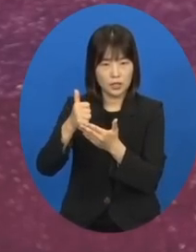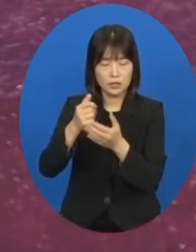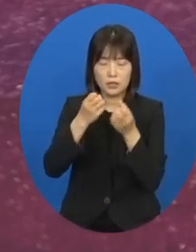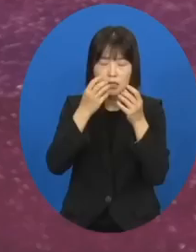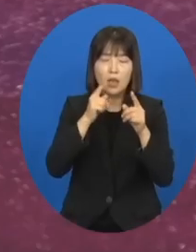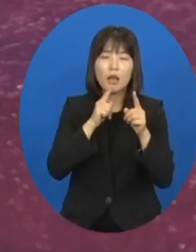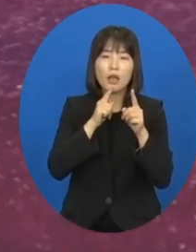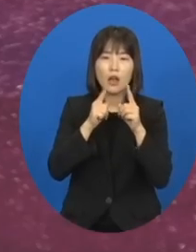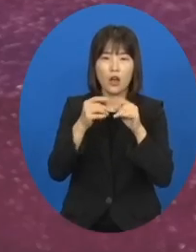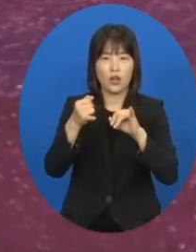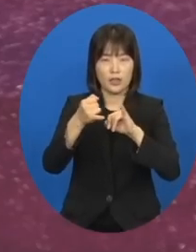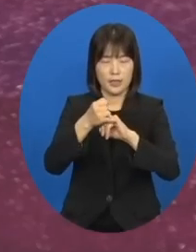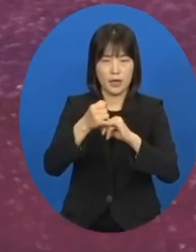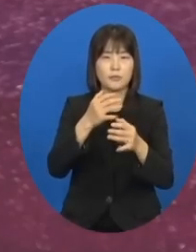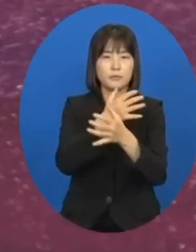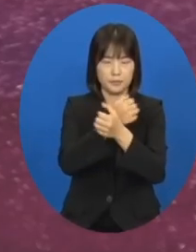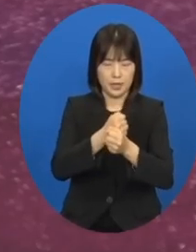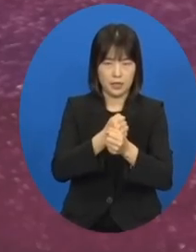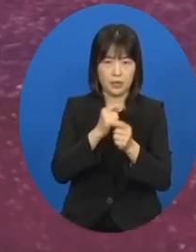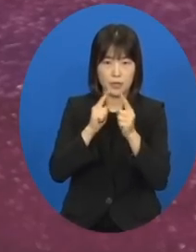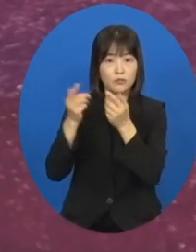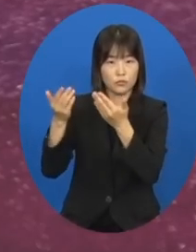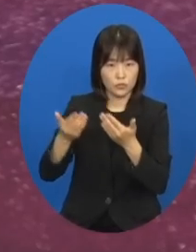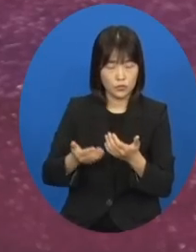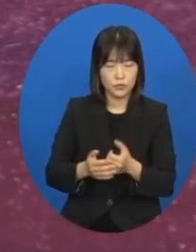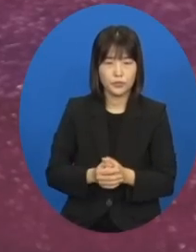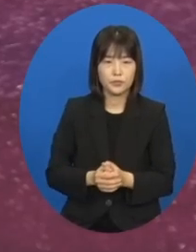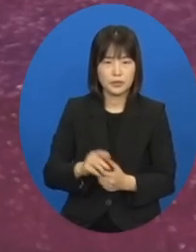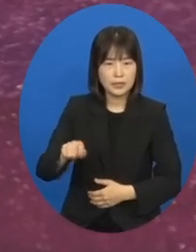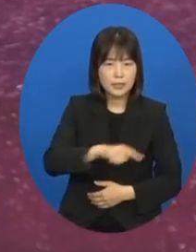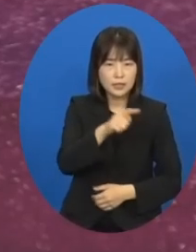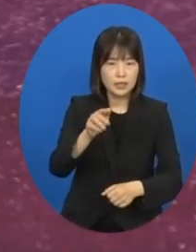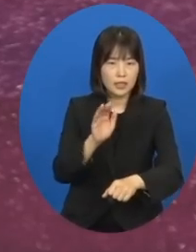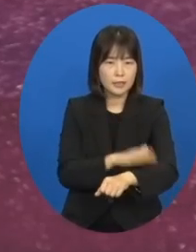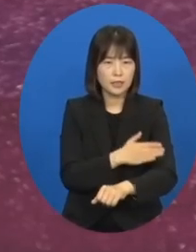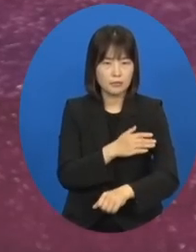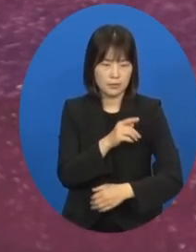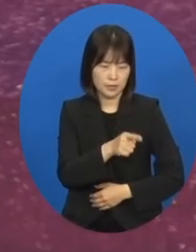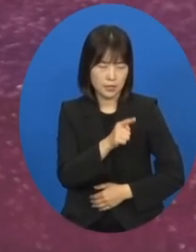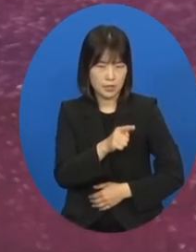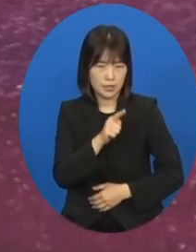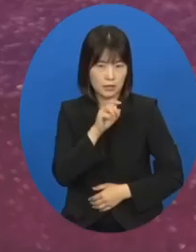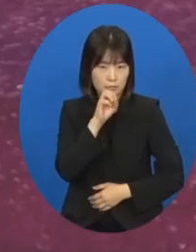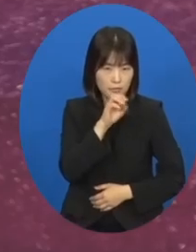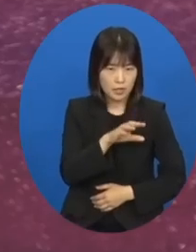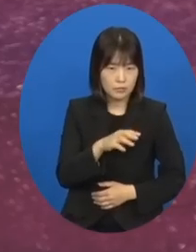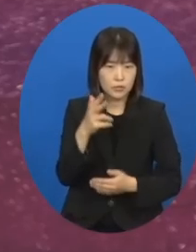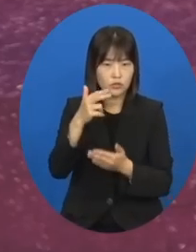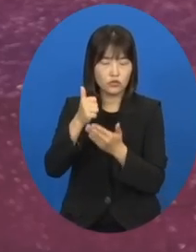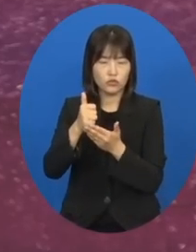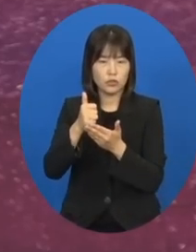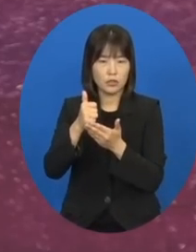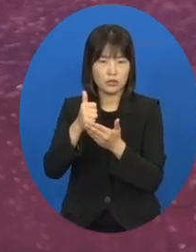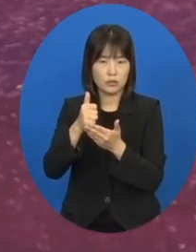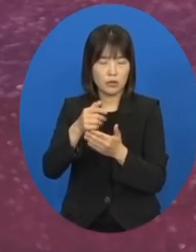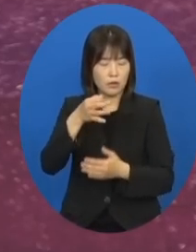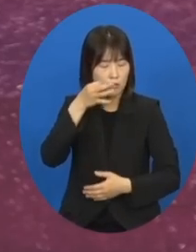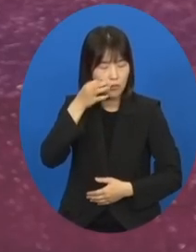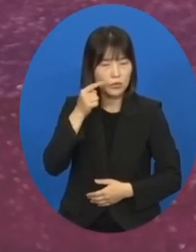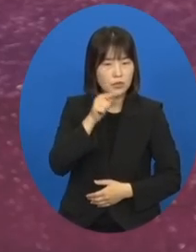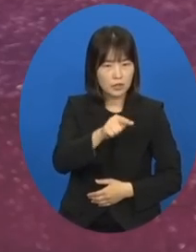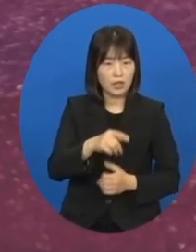새 언약을 맺을 것이다라고 말씀을 합니다 자 보세요 그들의 잘못을 지적하여 말씀하셔서 주께서 이르시되